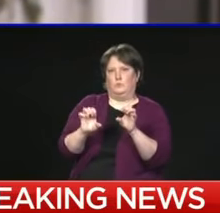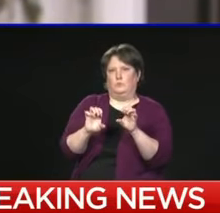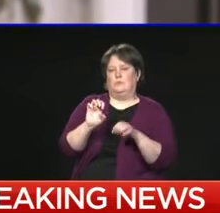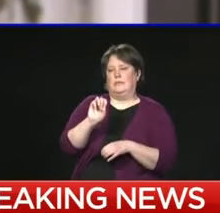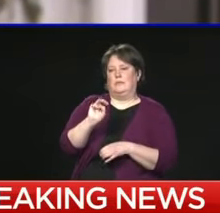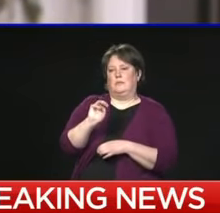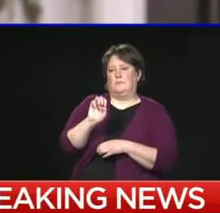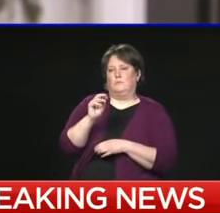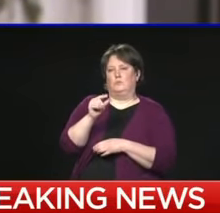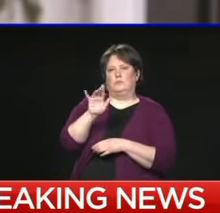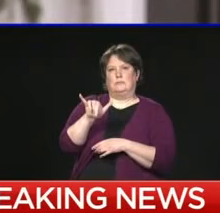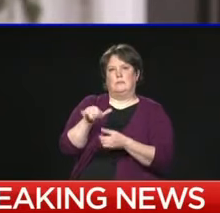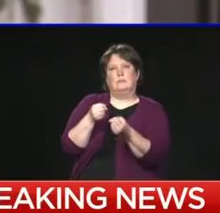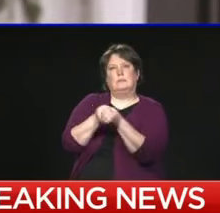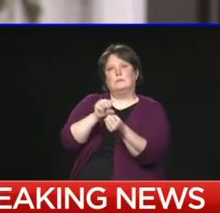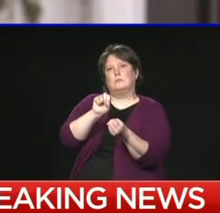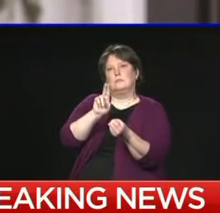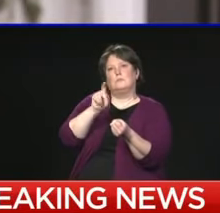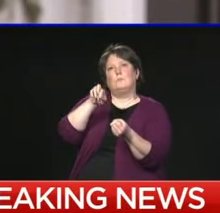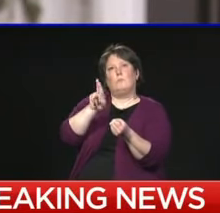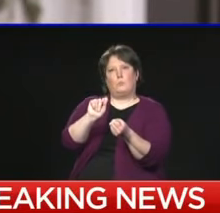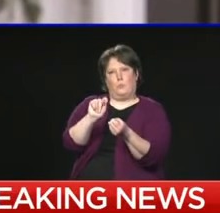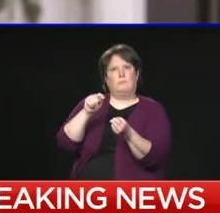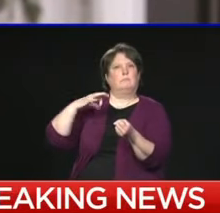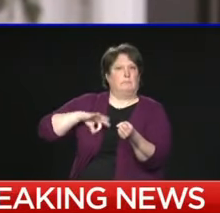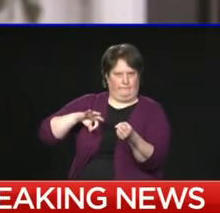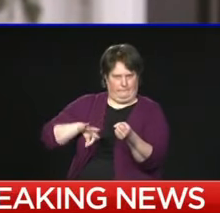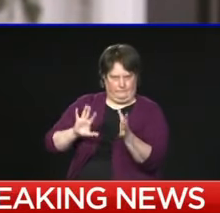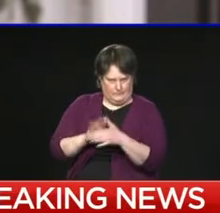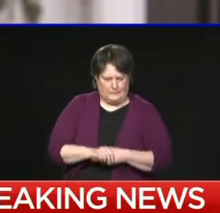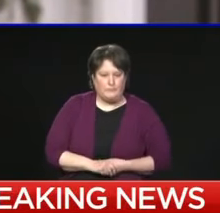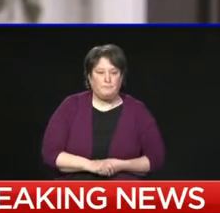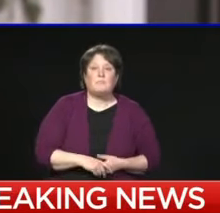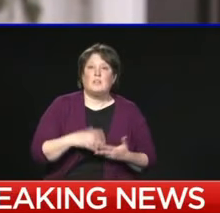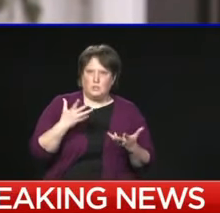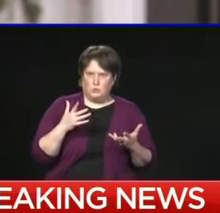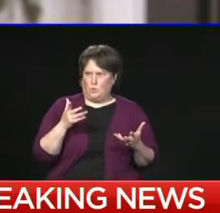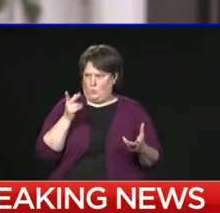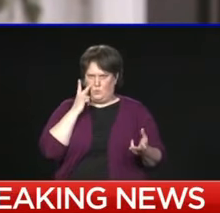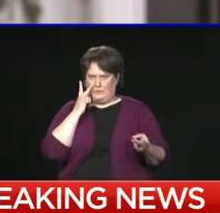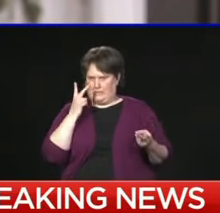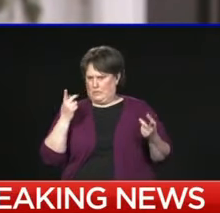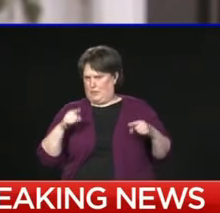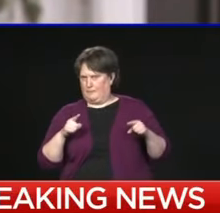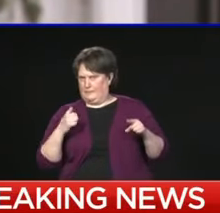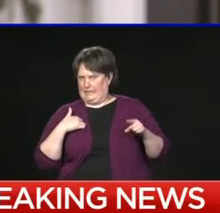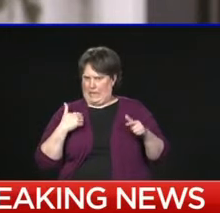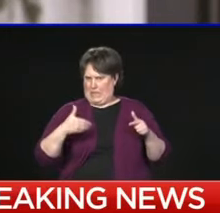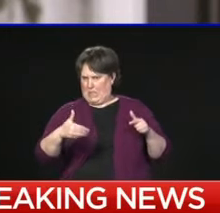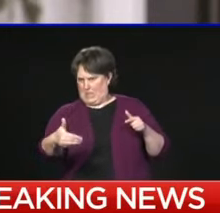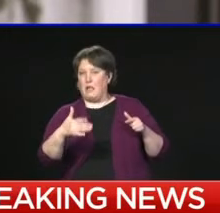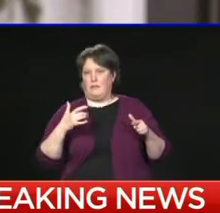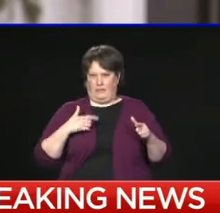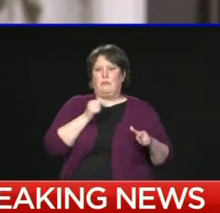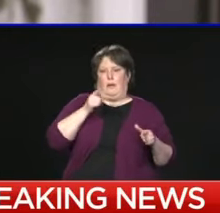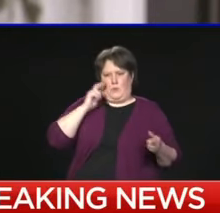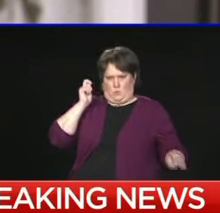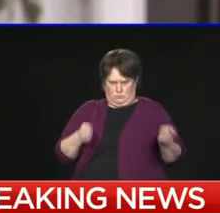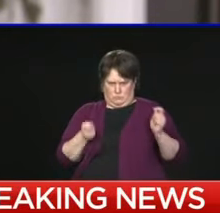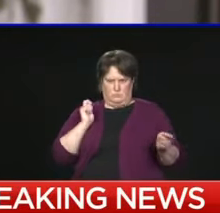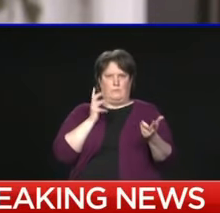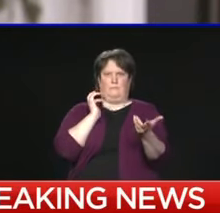dit depuis le début, à mesure que la situation évolue, on s'ajuste pour mieux vous aider. La prestation